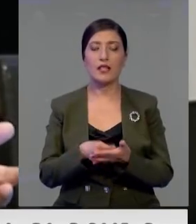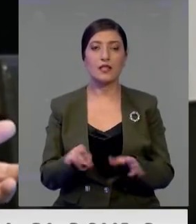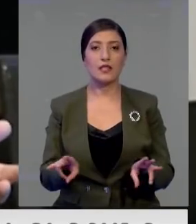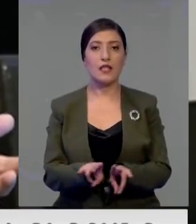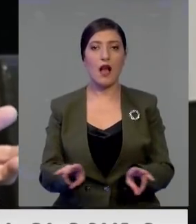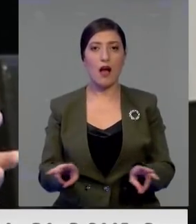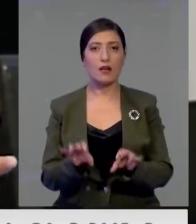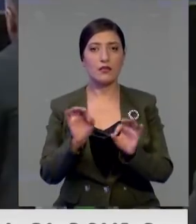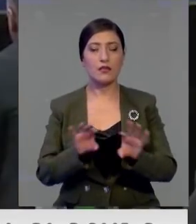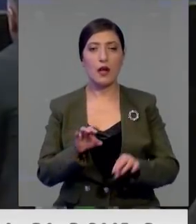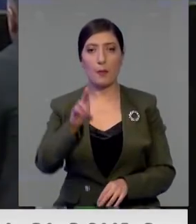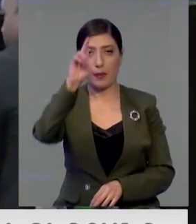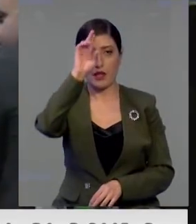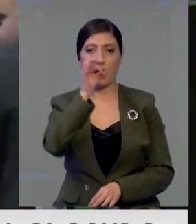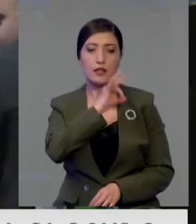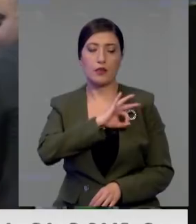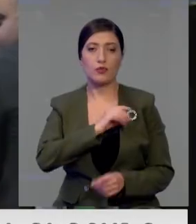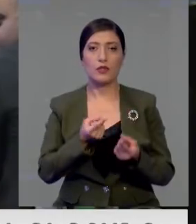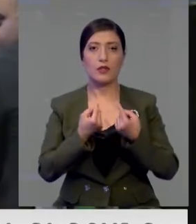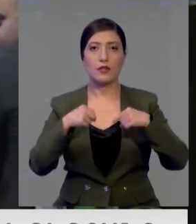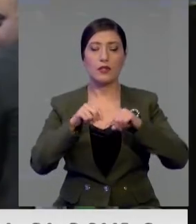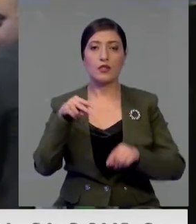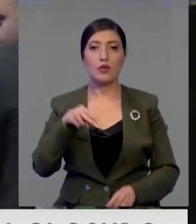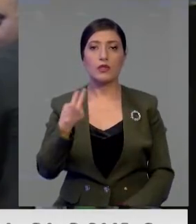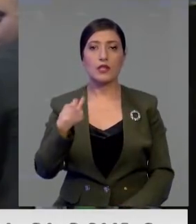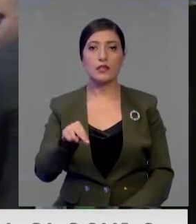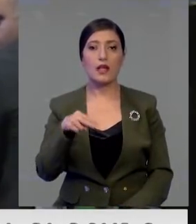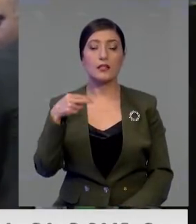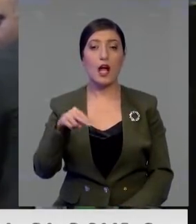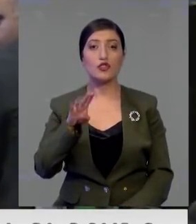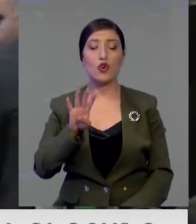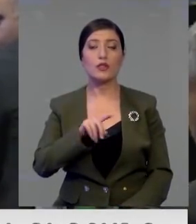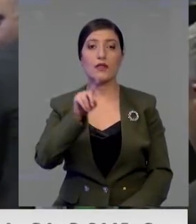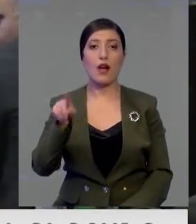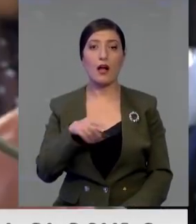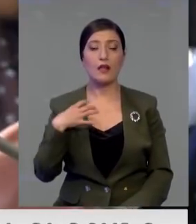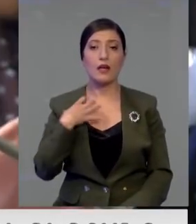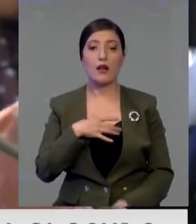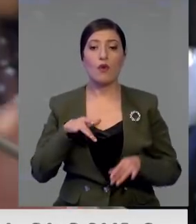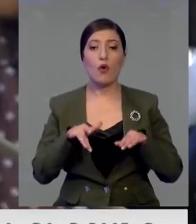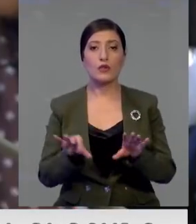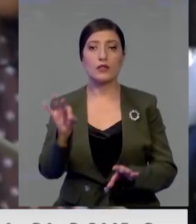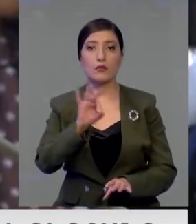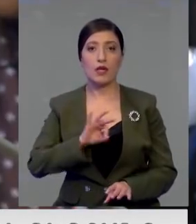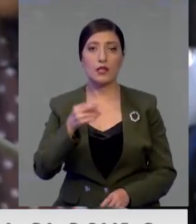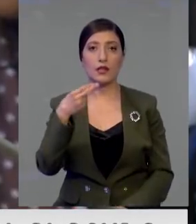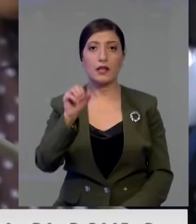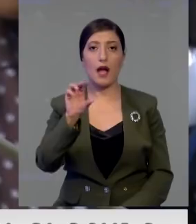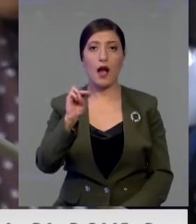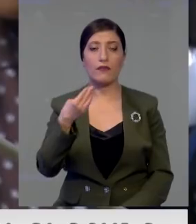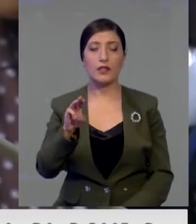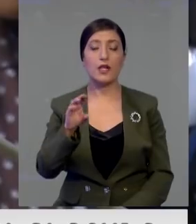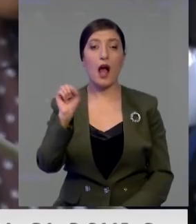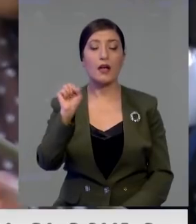չունենար պետեկամուտների կոմիտեի 2020-24 թվականների ռազմավարության վերաբերյալ։ Դավիթ Անանյանի ներկայացրած